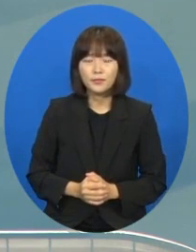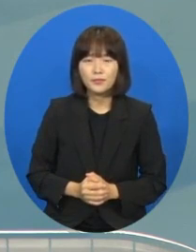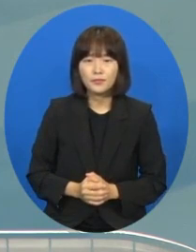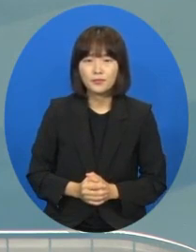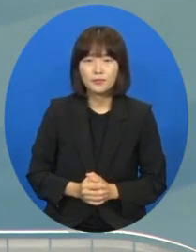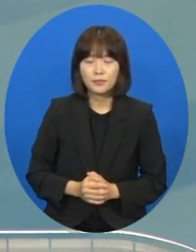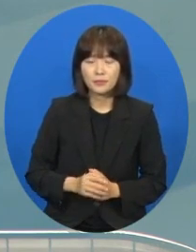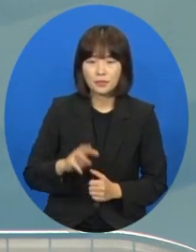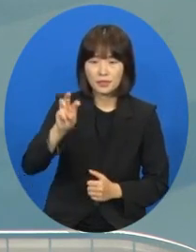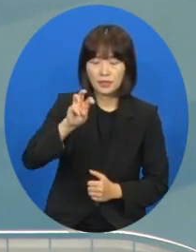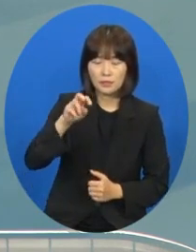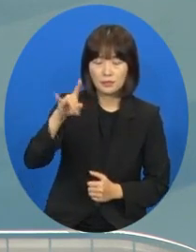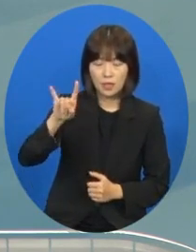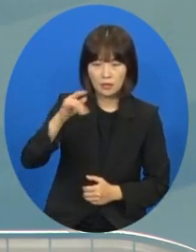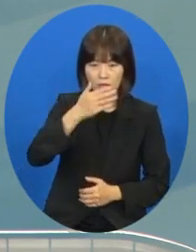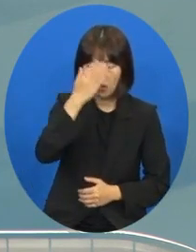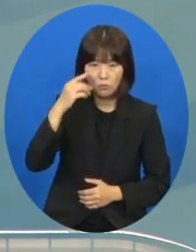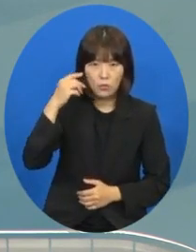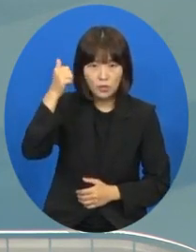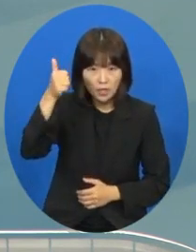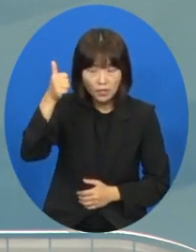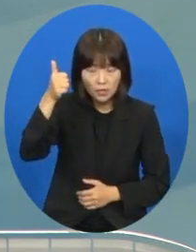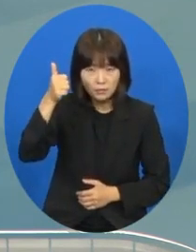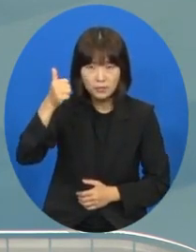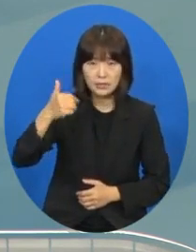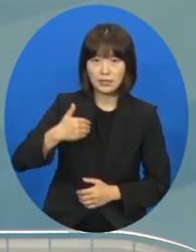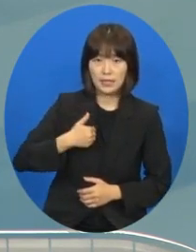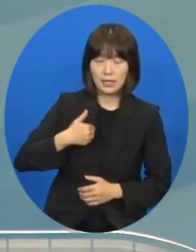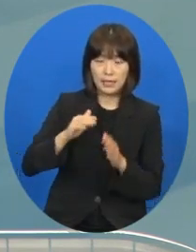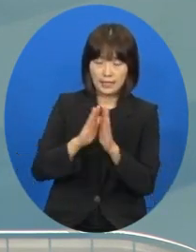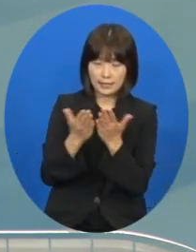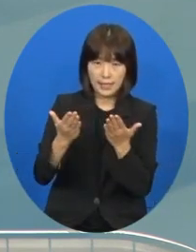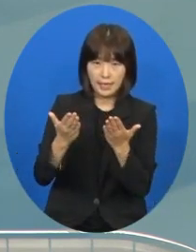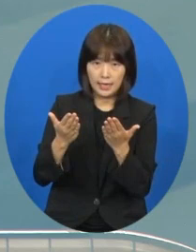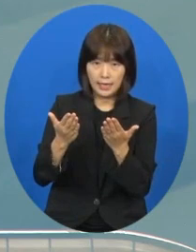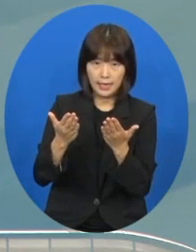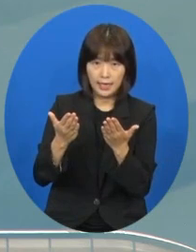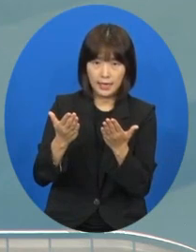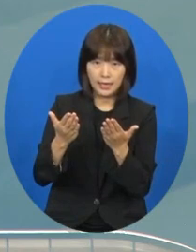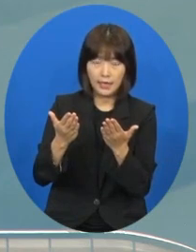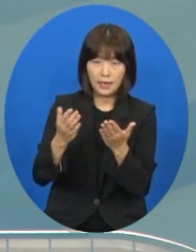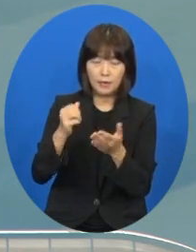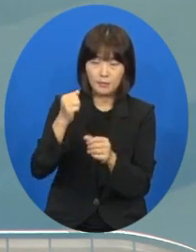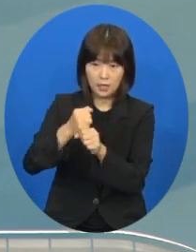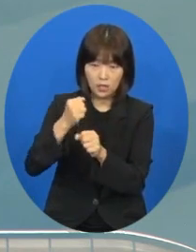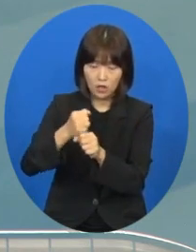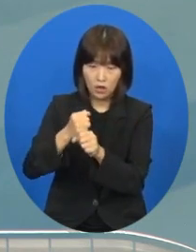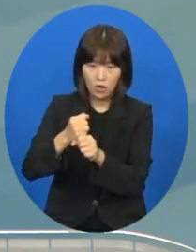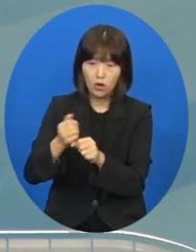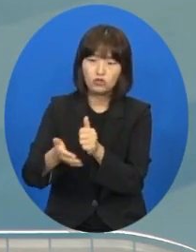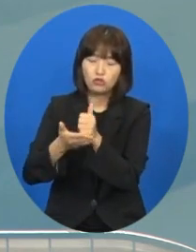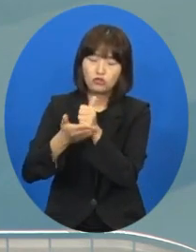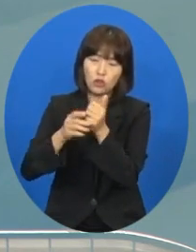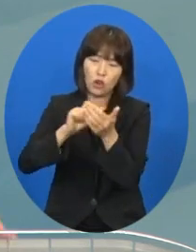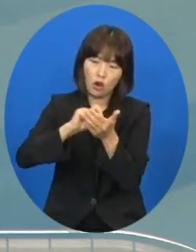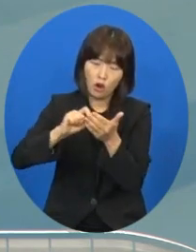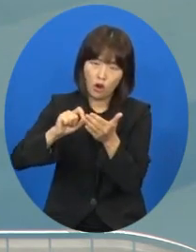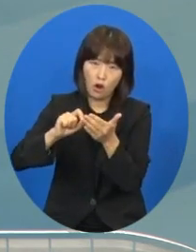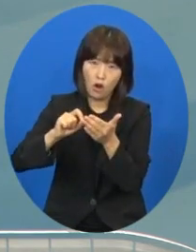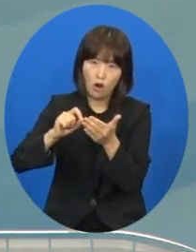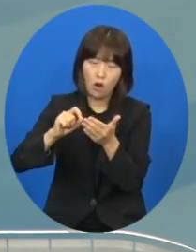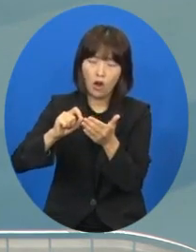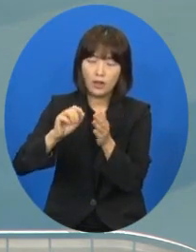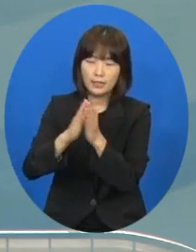30대 젊은 목사님 한 분이 저에게 책을 하나 출간하게 됐다고 추천사를 써달라고 오셨더라고요.